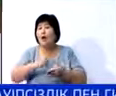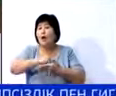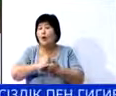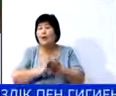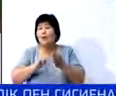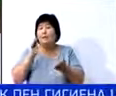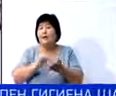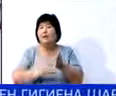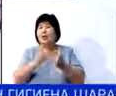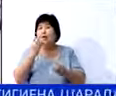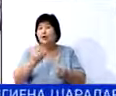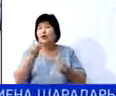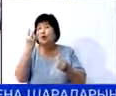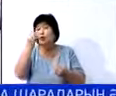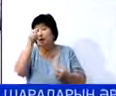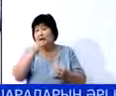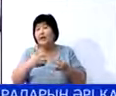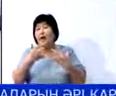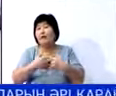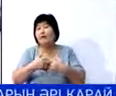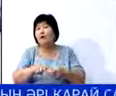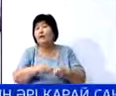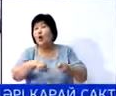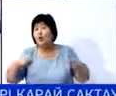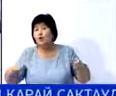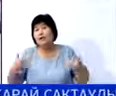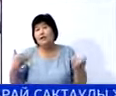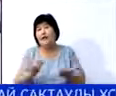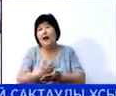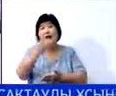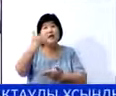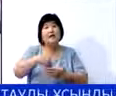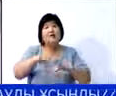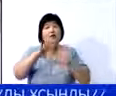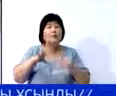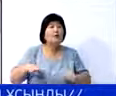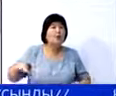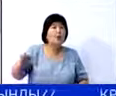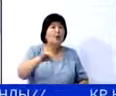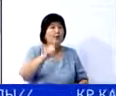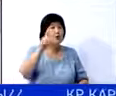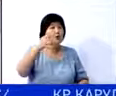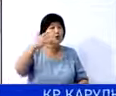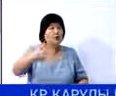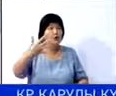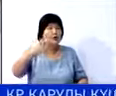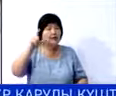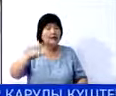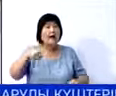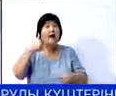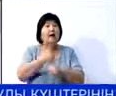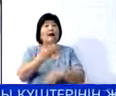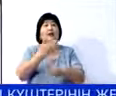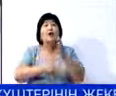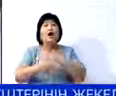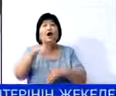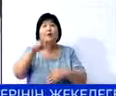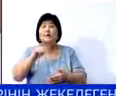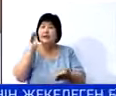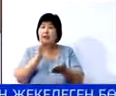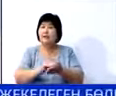күнінен бастап 3 айға автоматты түрде ұзартылды. Бүгіннен жаңа ереже бойынша облыста 155 азамат алғашқы мүгедектігін